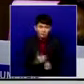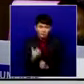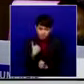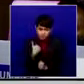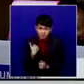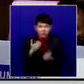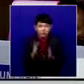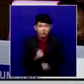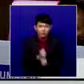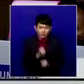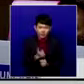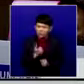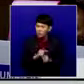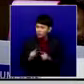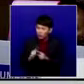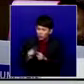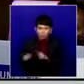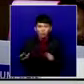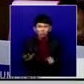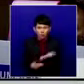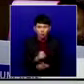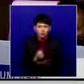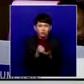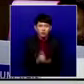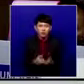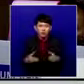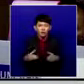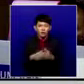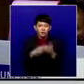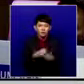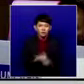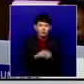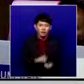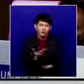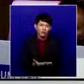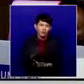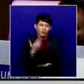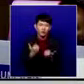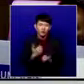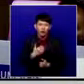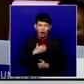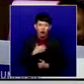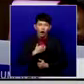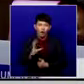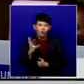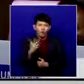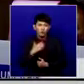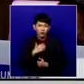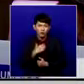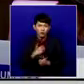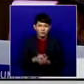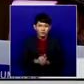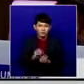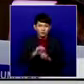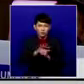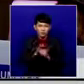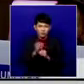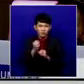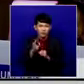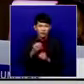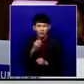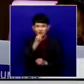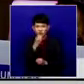ลากรมีทุกอย่างช่วยให้เกษตรกรร่ำรวยเลยวันนี้โลกต้องการแล้วหลังโควิดเนี่ยอาหารปลอดภัย